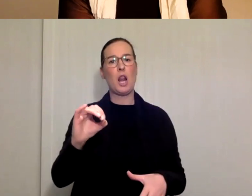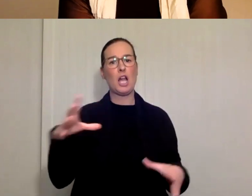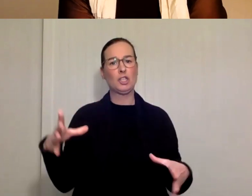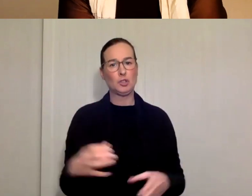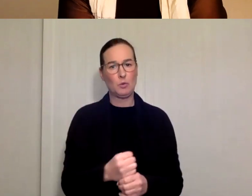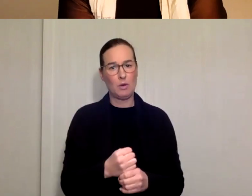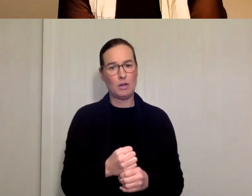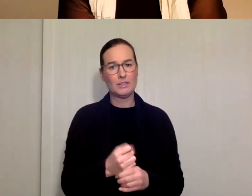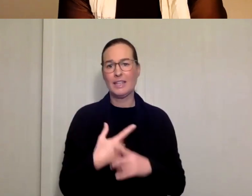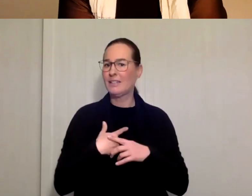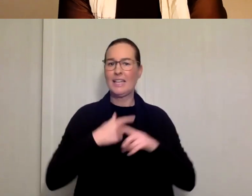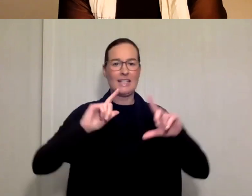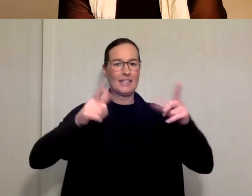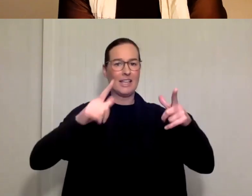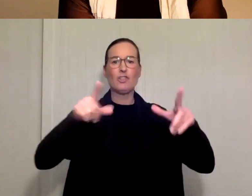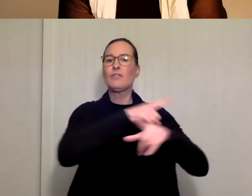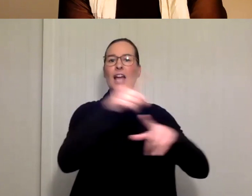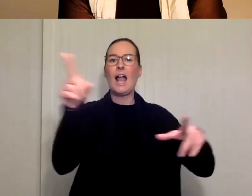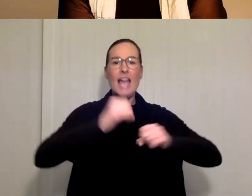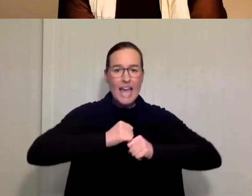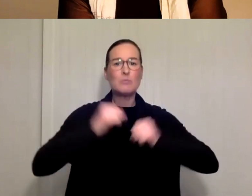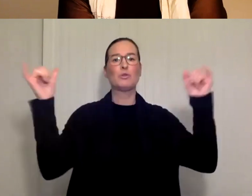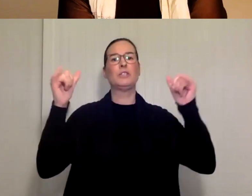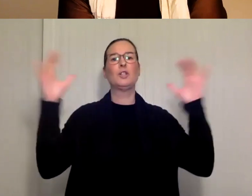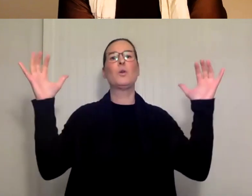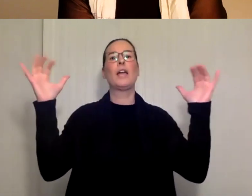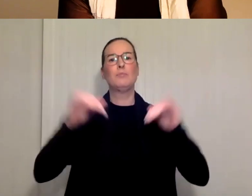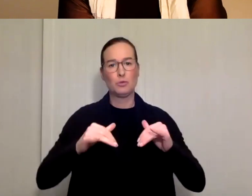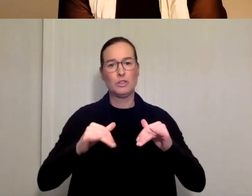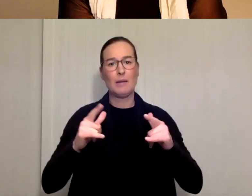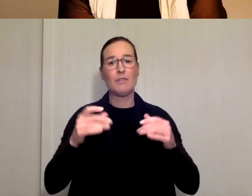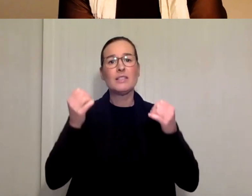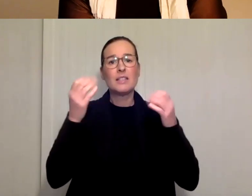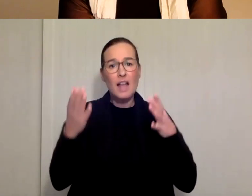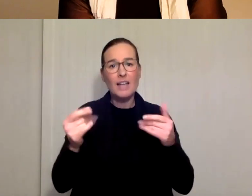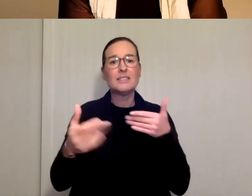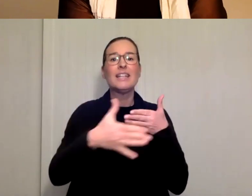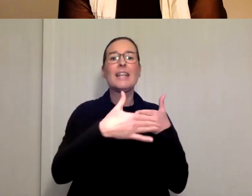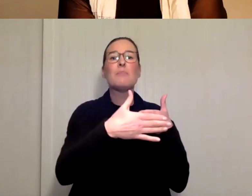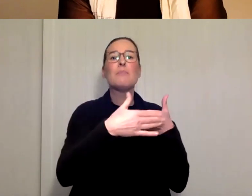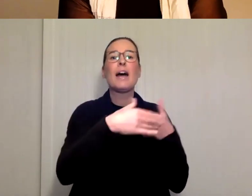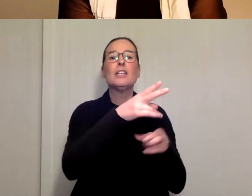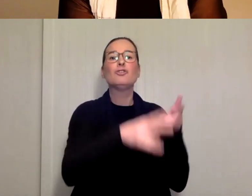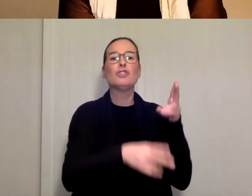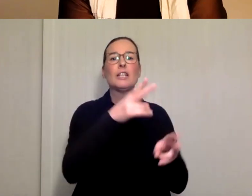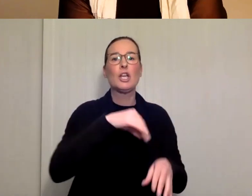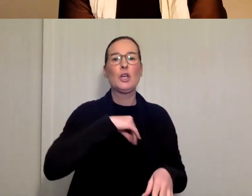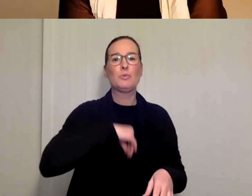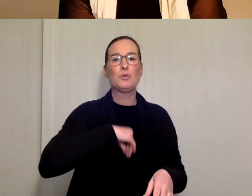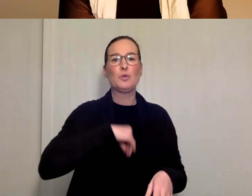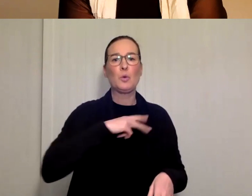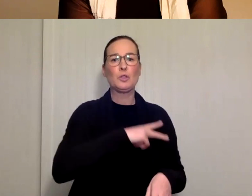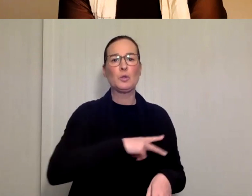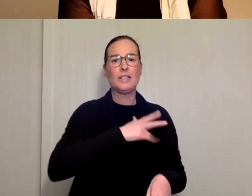komplette Gesellschaften explodieren lassen oder implodieren lassen. Weil relativ klar ist, dass die Kollateralschäden ja jetzt schon sowohl im Psycho- wie im psychosozialen